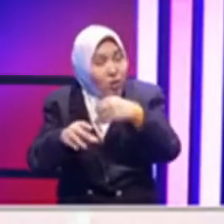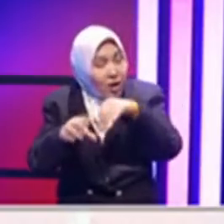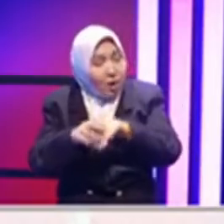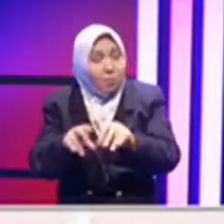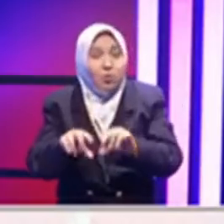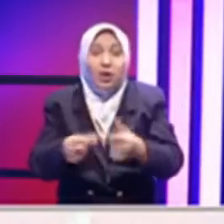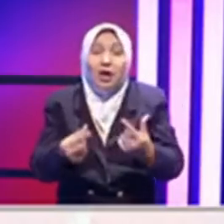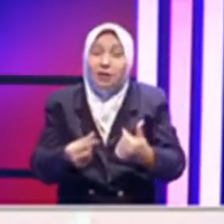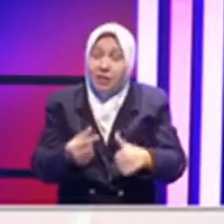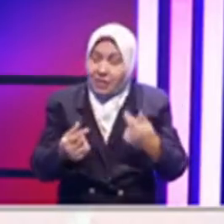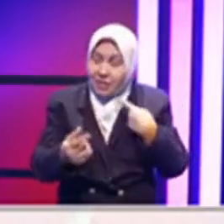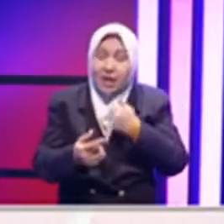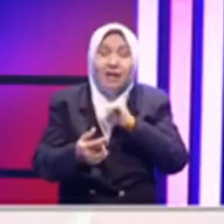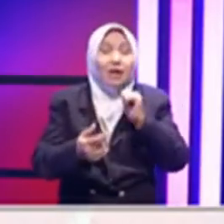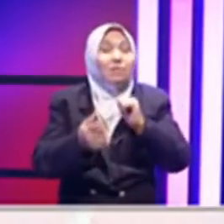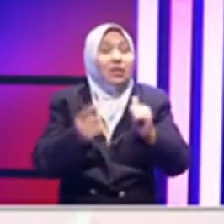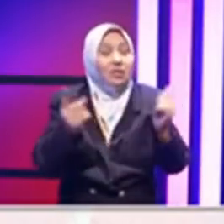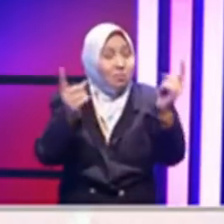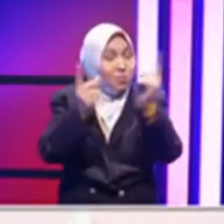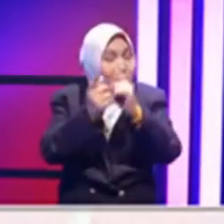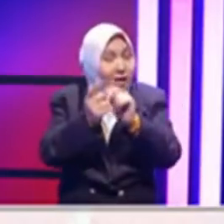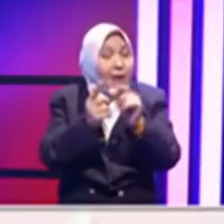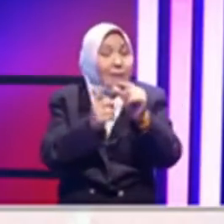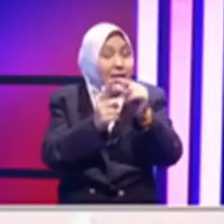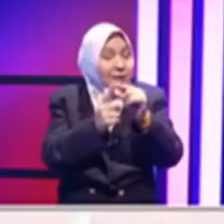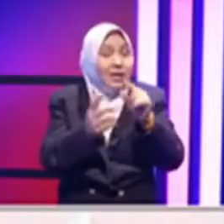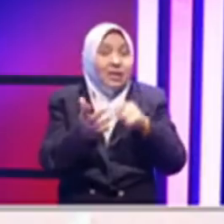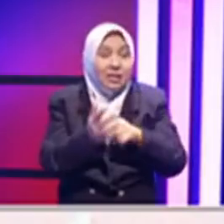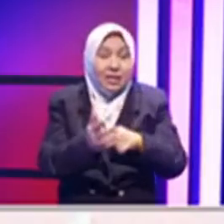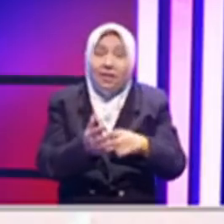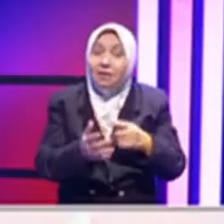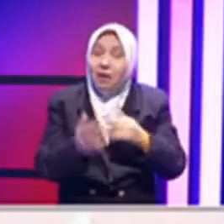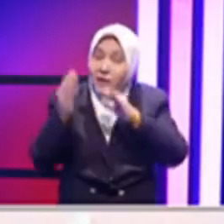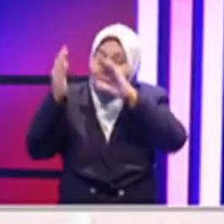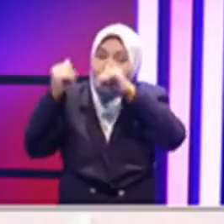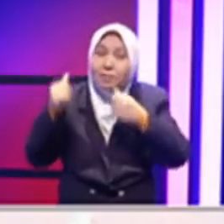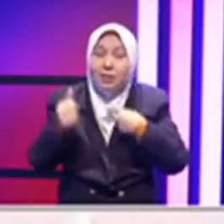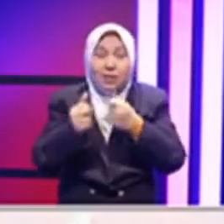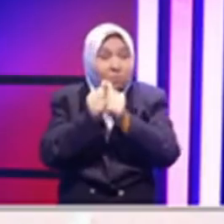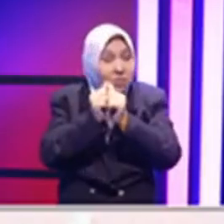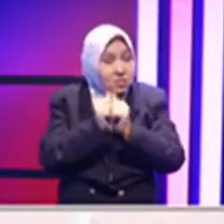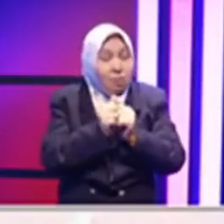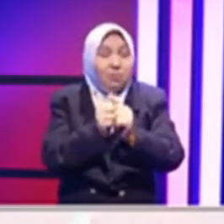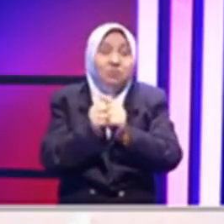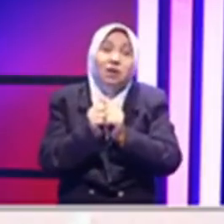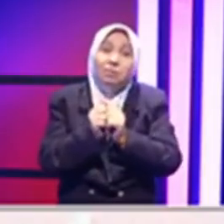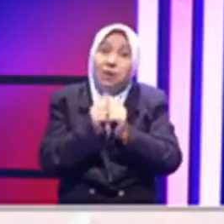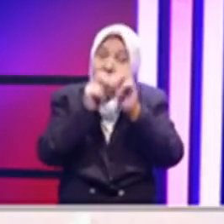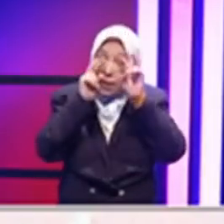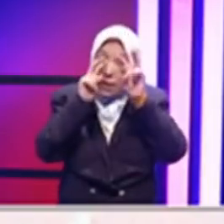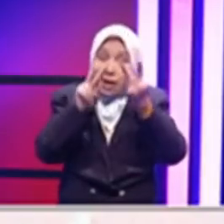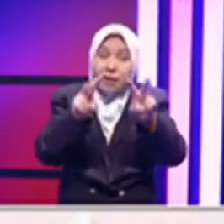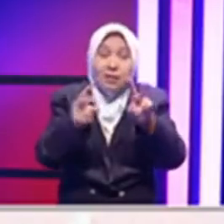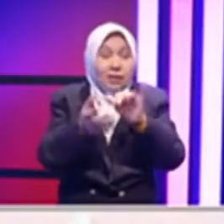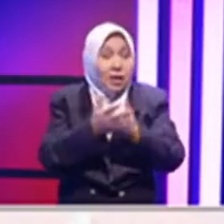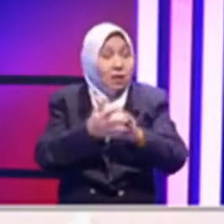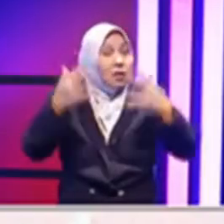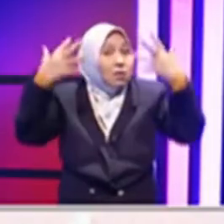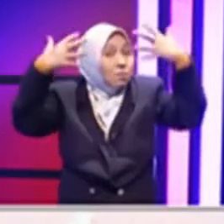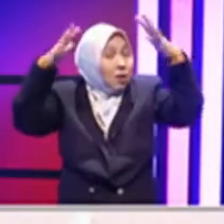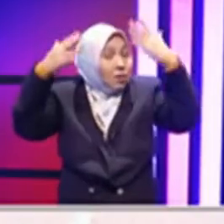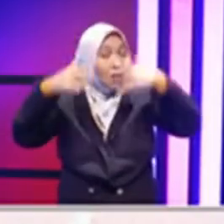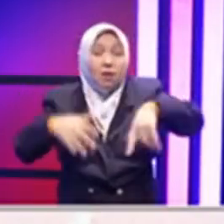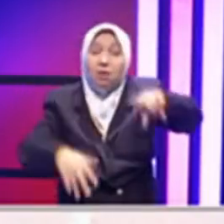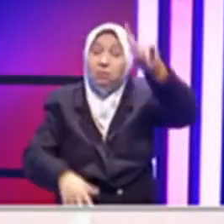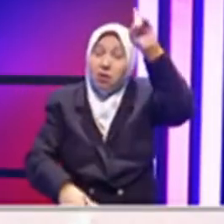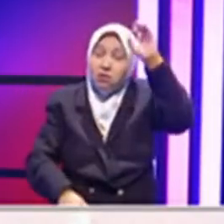sama-sama bertemu kembali dengan perkataan ini agar kita sama-sama melihat bahawa kehebatan Allah